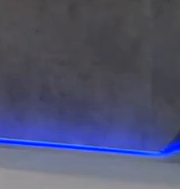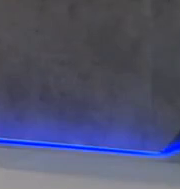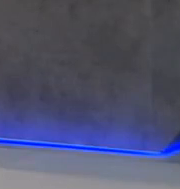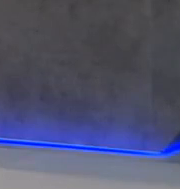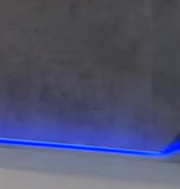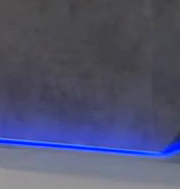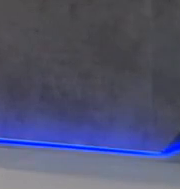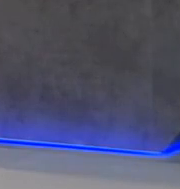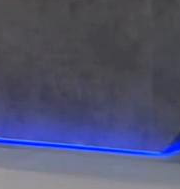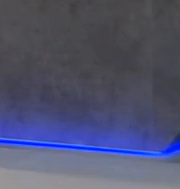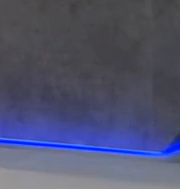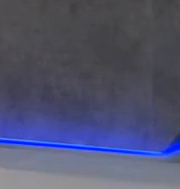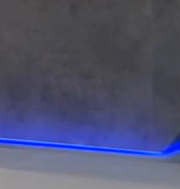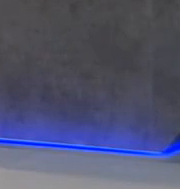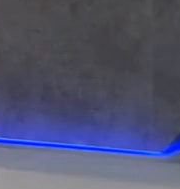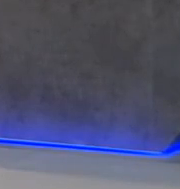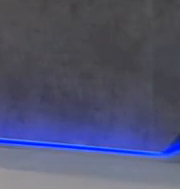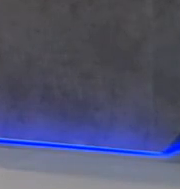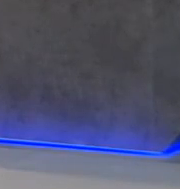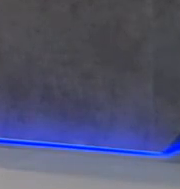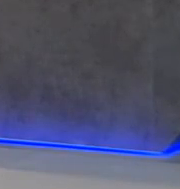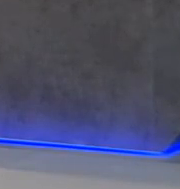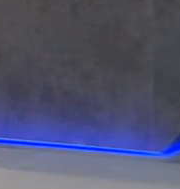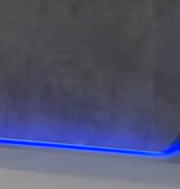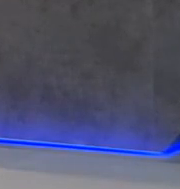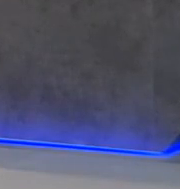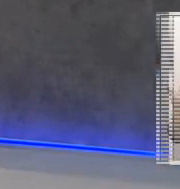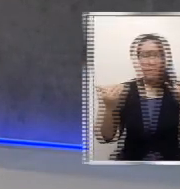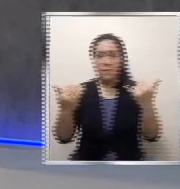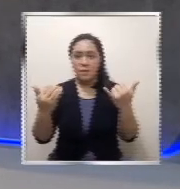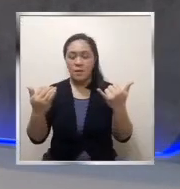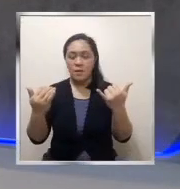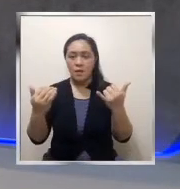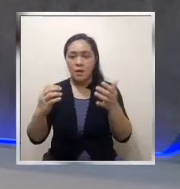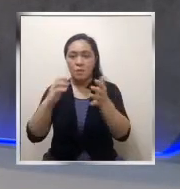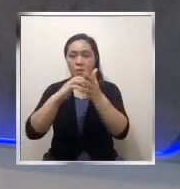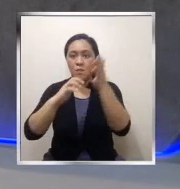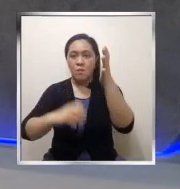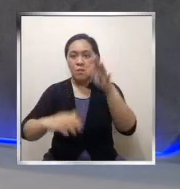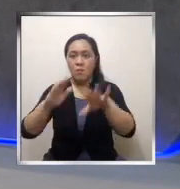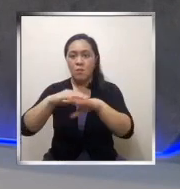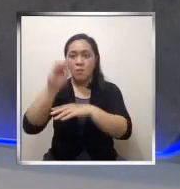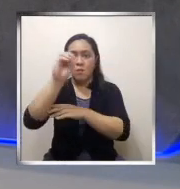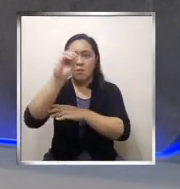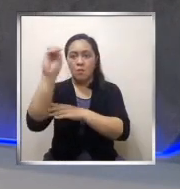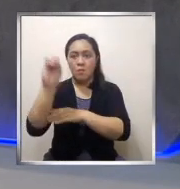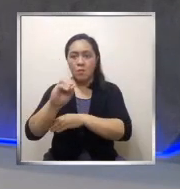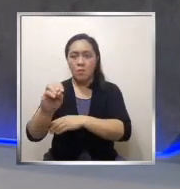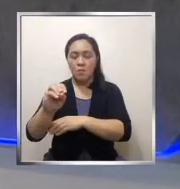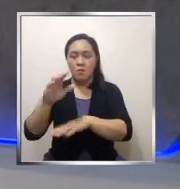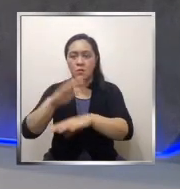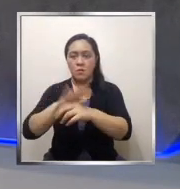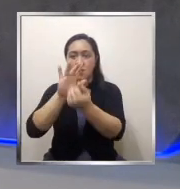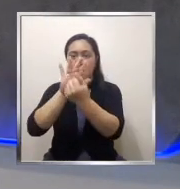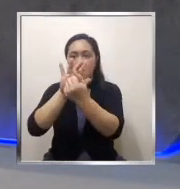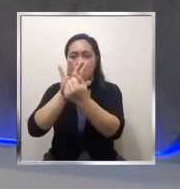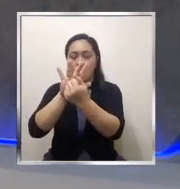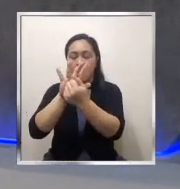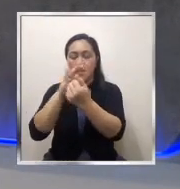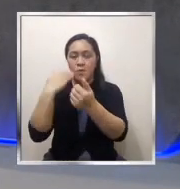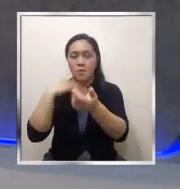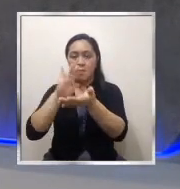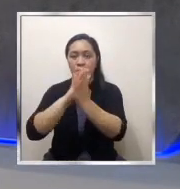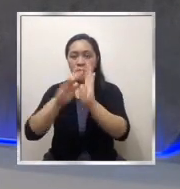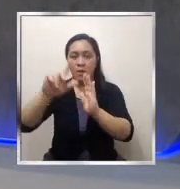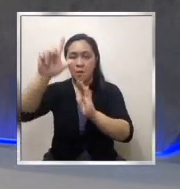Ang pagbabaraw ng porsyento ng mga nagpositibo sa COVID-19 kung ihahambing sa bilang ng mga